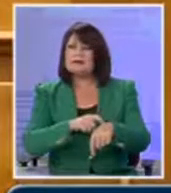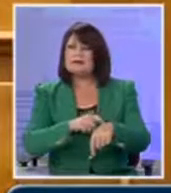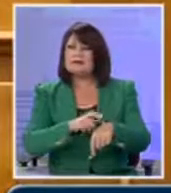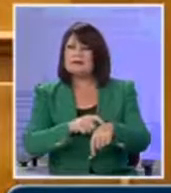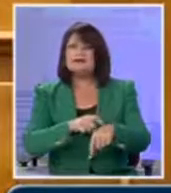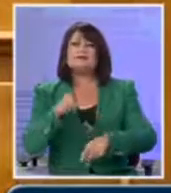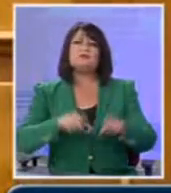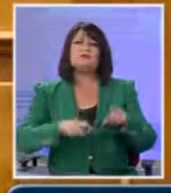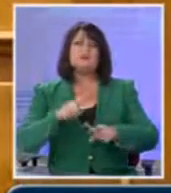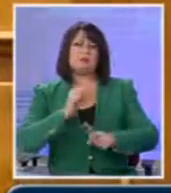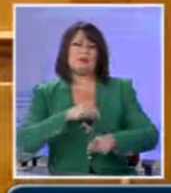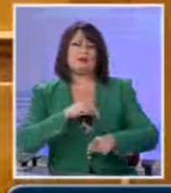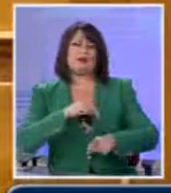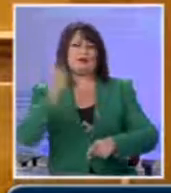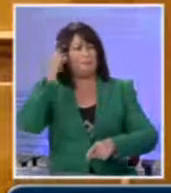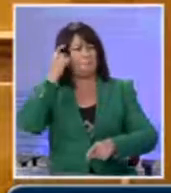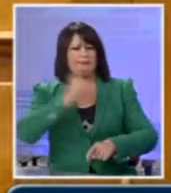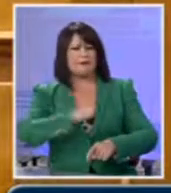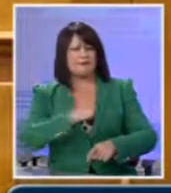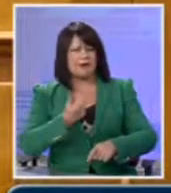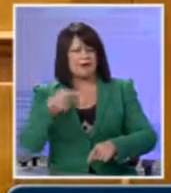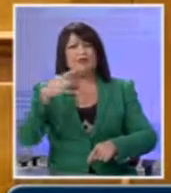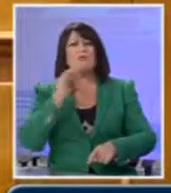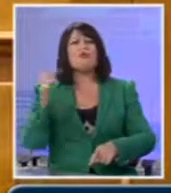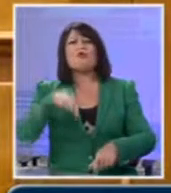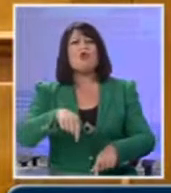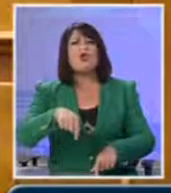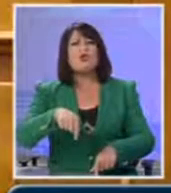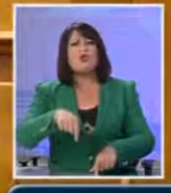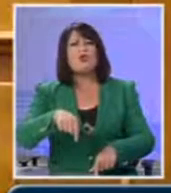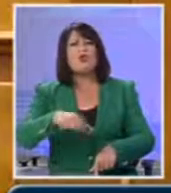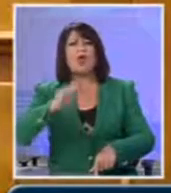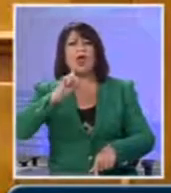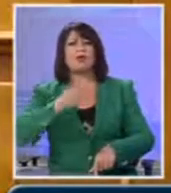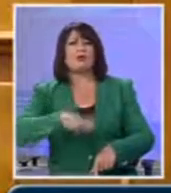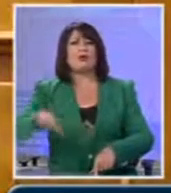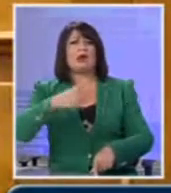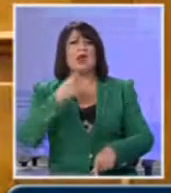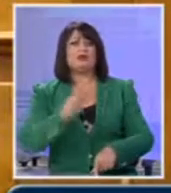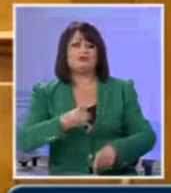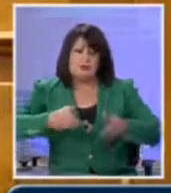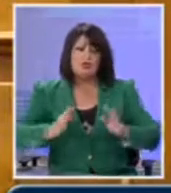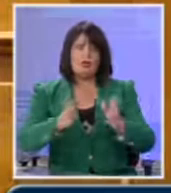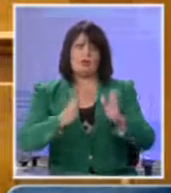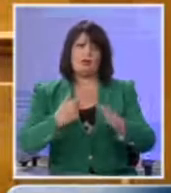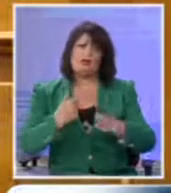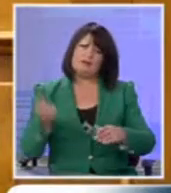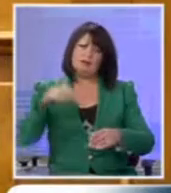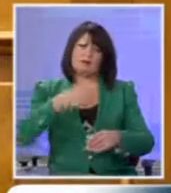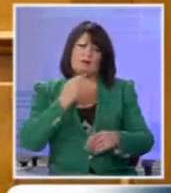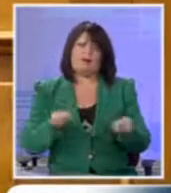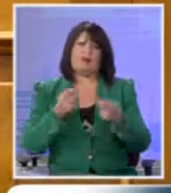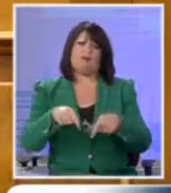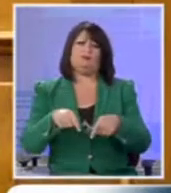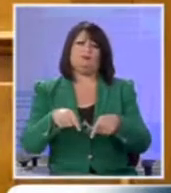νοοτροπία εγχώρια συμφέροντα, βρισκόμαστε εδώ για να αξιοποιήσουμε τη λαϊκή εντολή που λέει προχώρα. Λέει